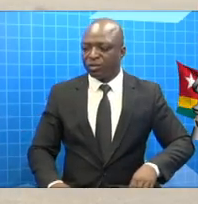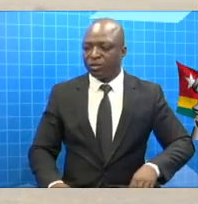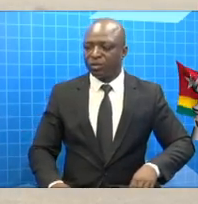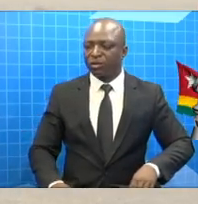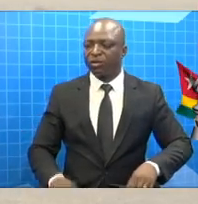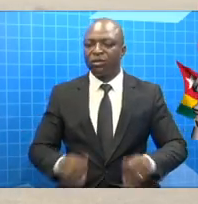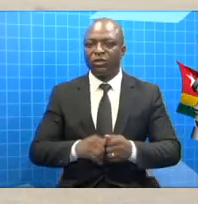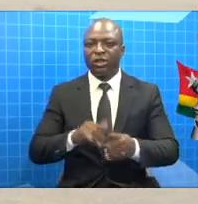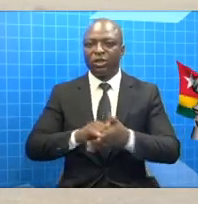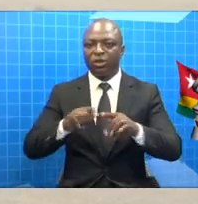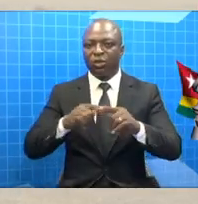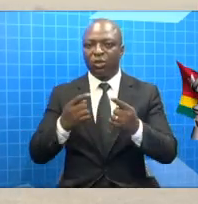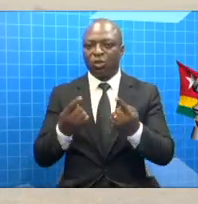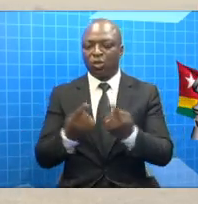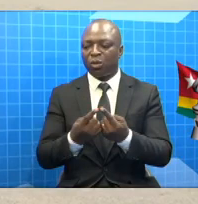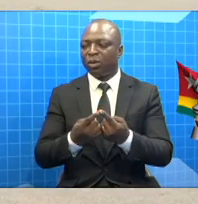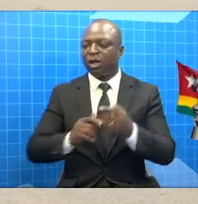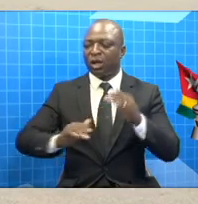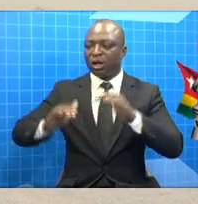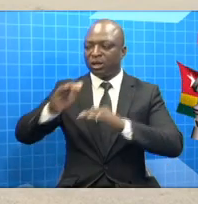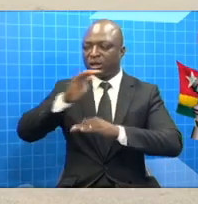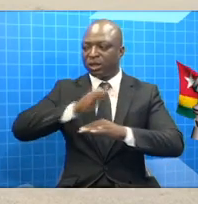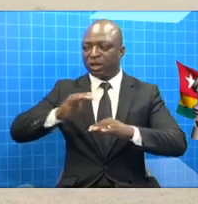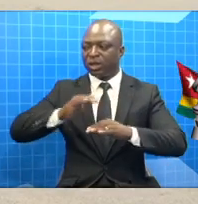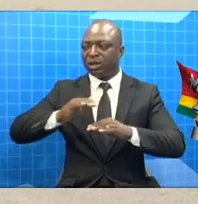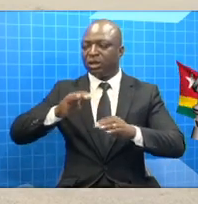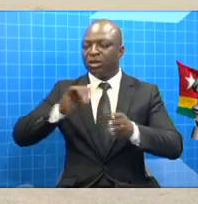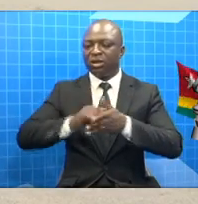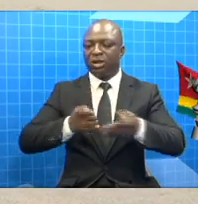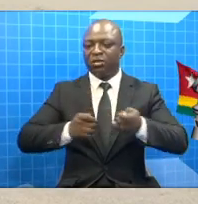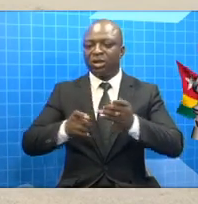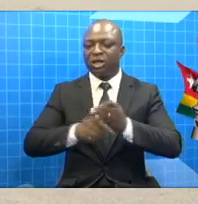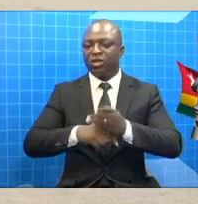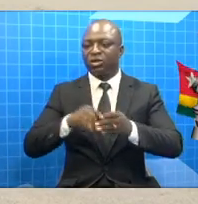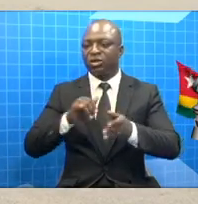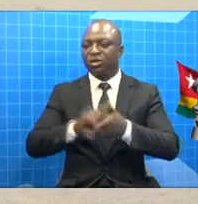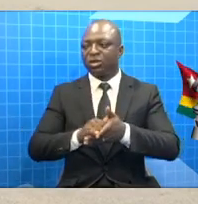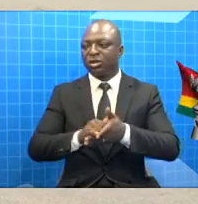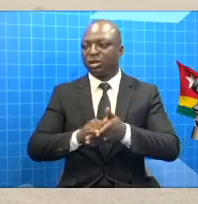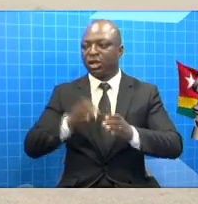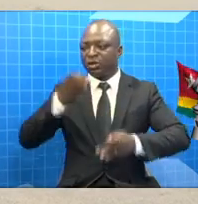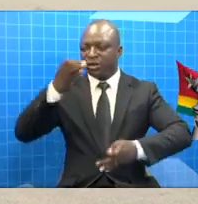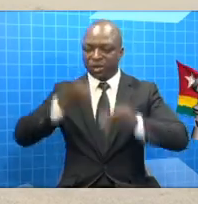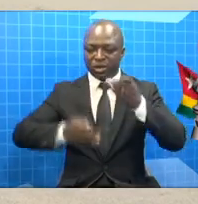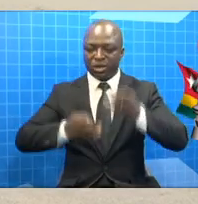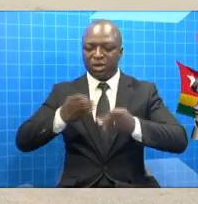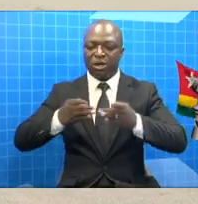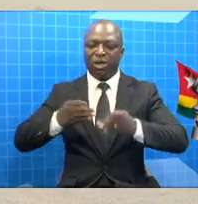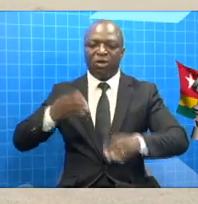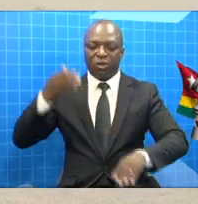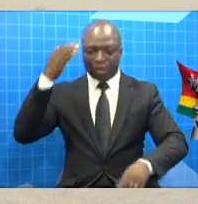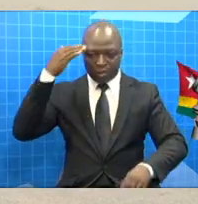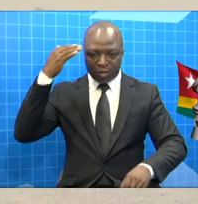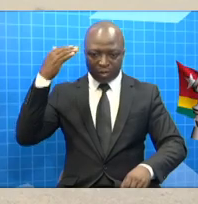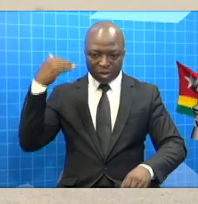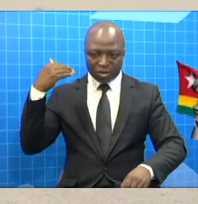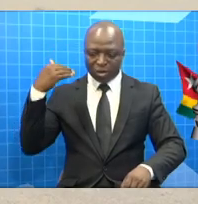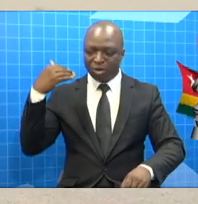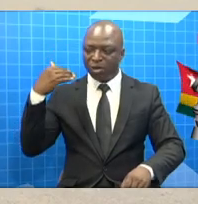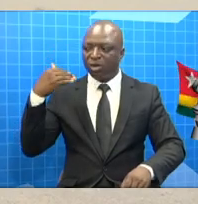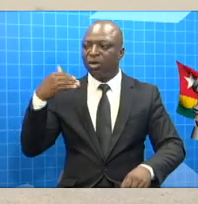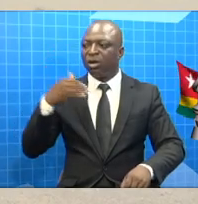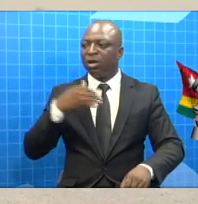En tête des troupes du corps de surveillance de l'administration pénitentiaire, le chef d'escadron Bidé